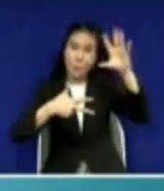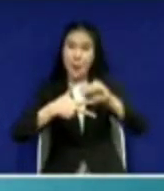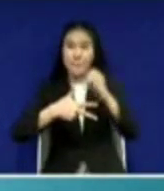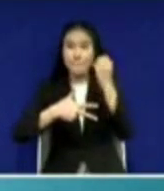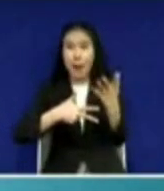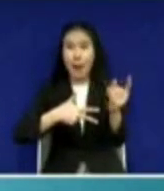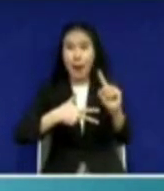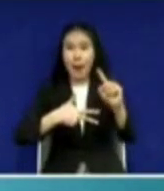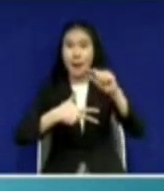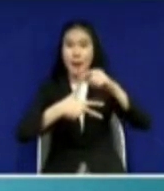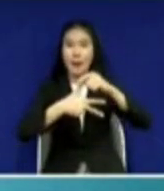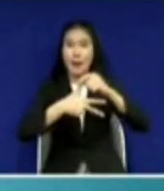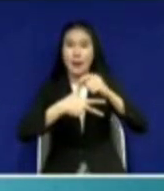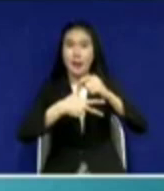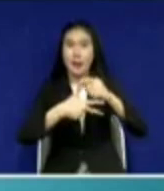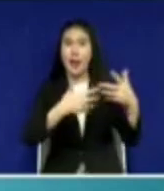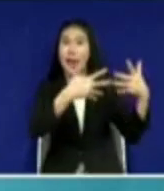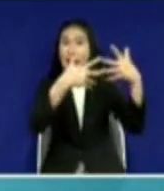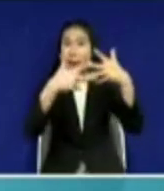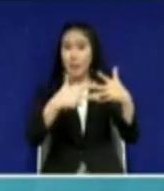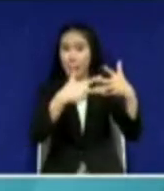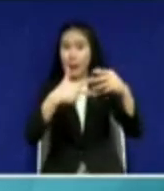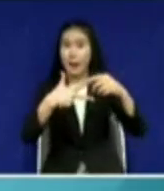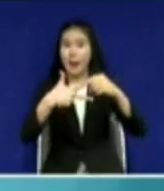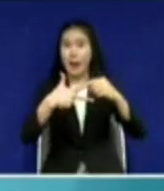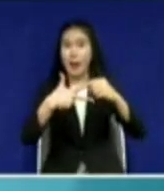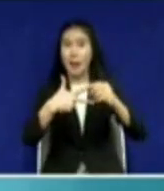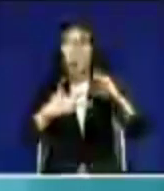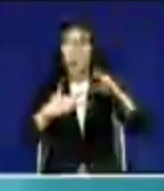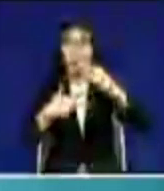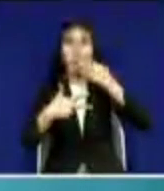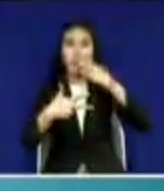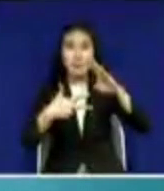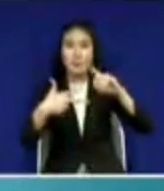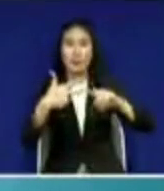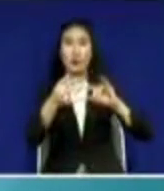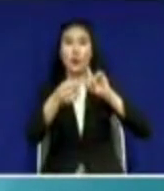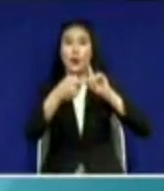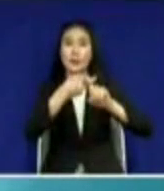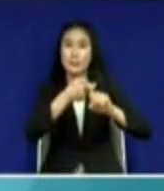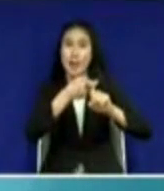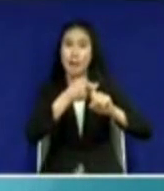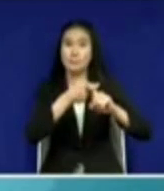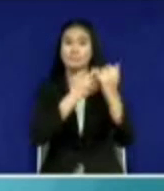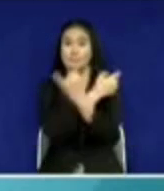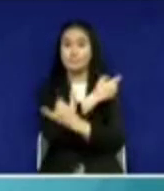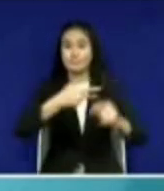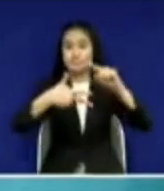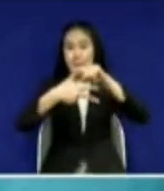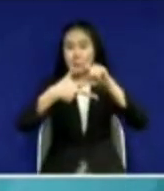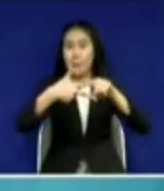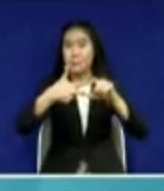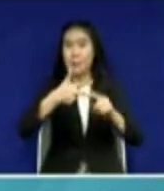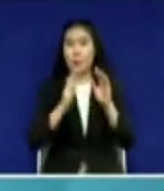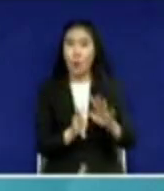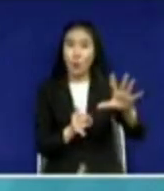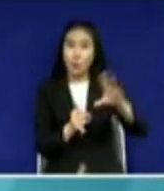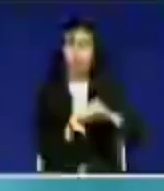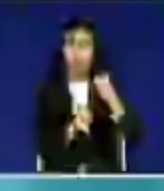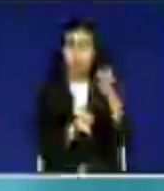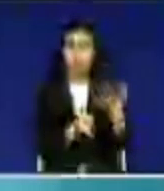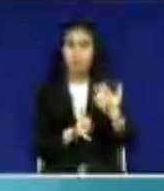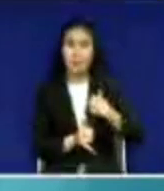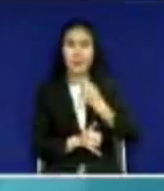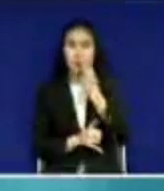ยังคงเป็นสหรัฐอเมริกาบราซิลแล้วก็รัสเซียค่ะโดยในแถบสีเหลืองนะคะ